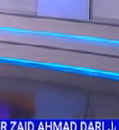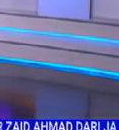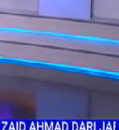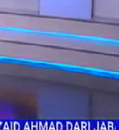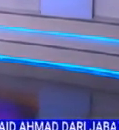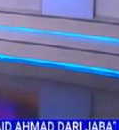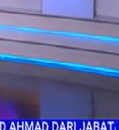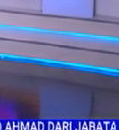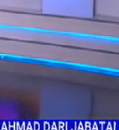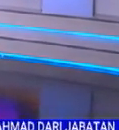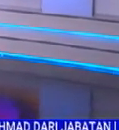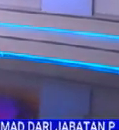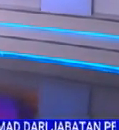farh Nabilah silakan farh